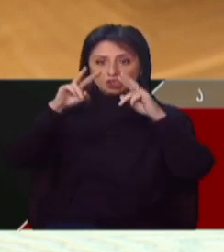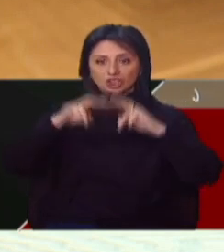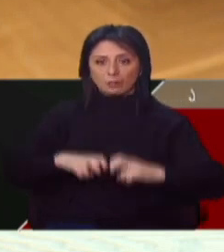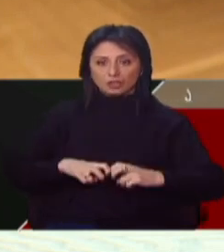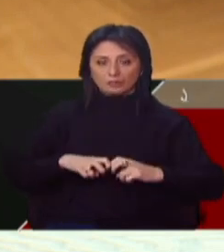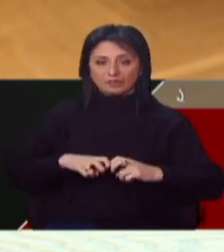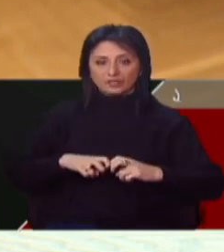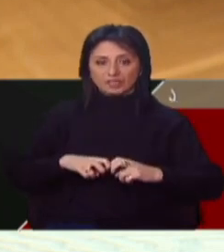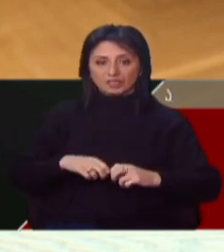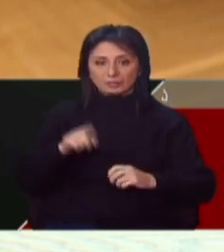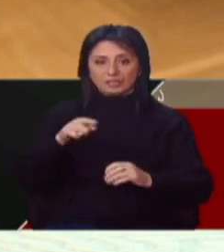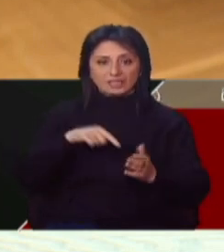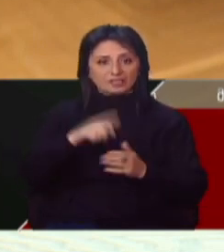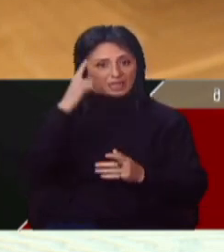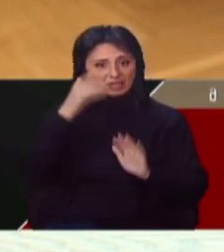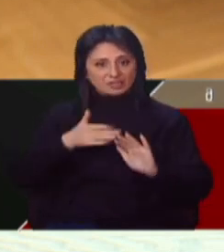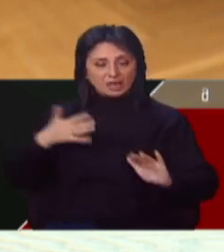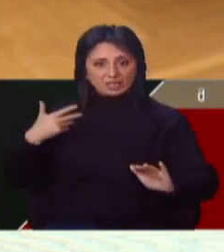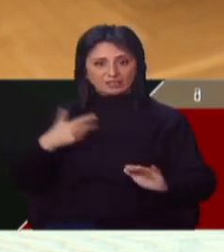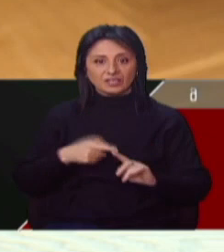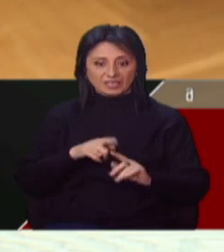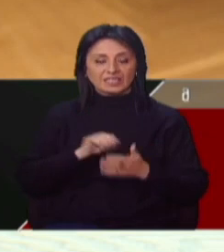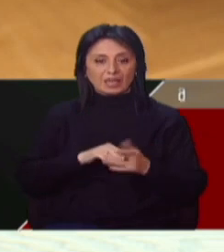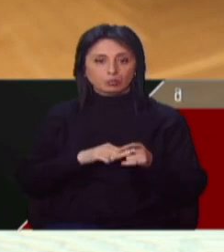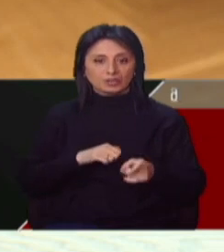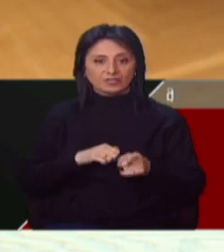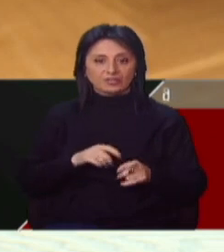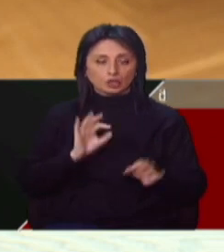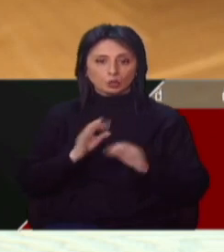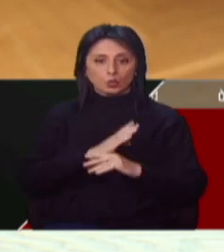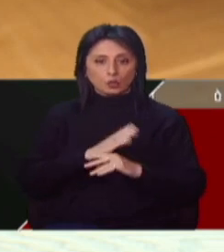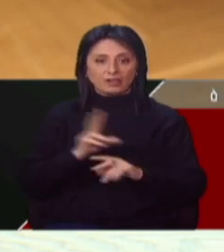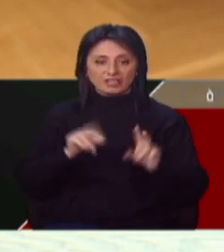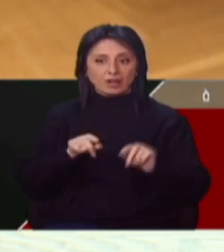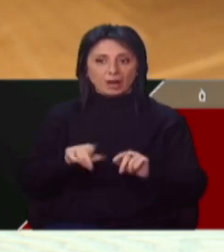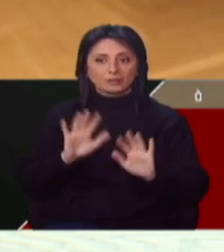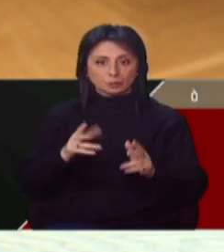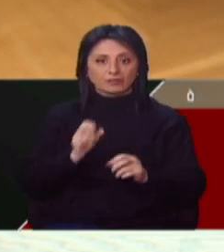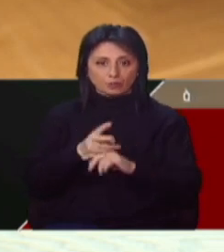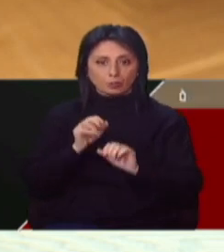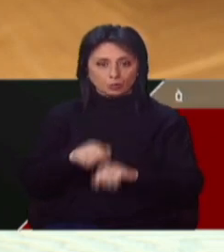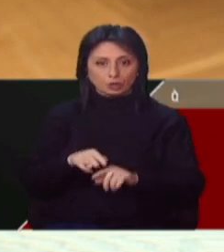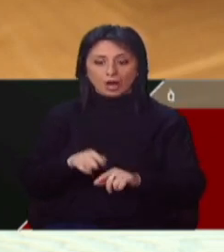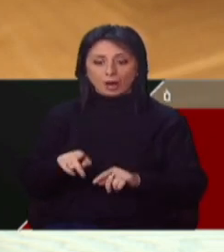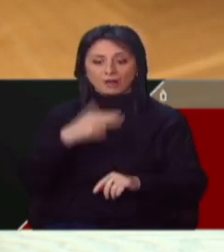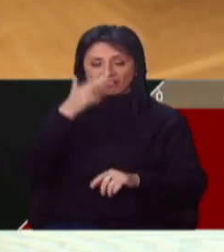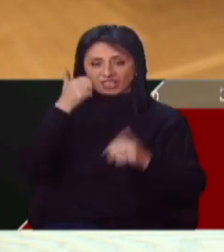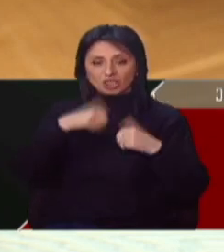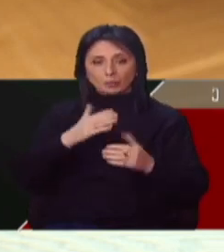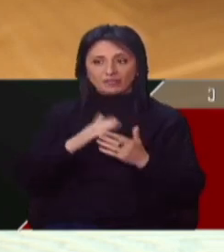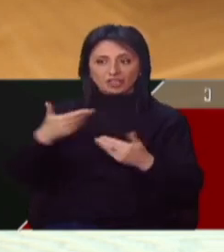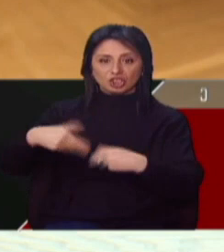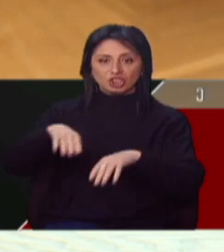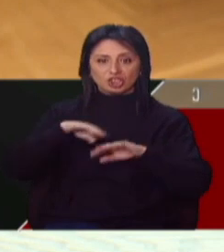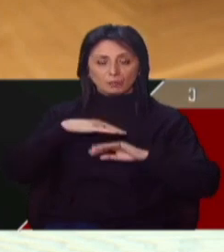mulțumesc, biscaulas tapsaritebs. Nu este caputul, trebuie să mocme din urmă, și tu alisnem să am șem trebs. Ac Venecijs comisia sa cu șem